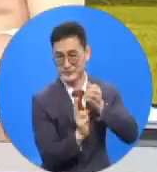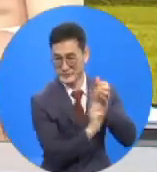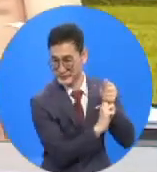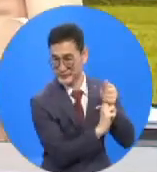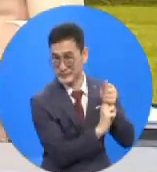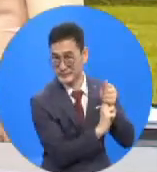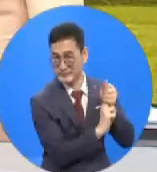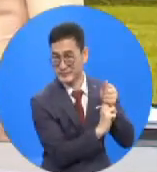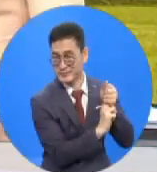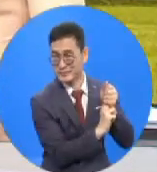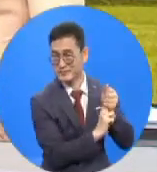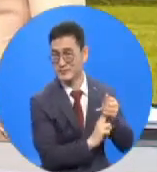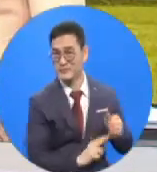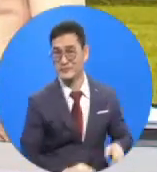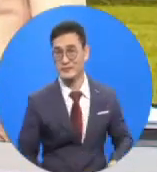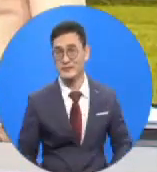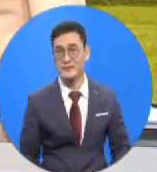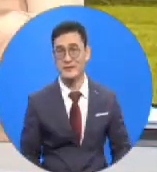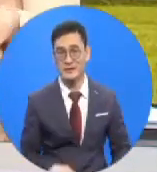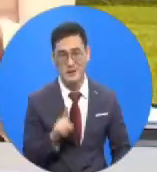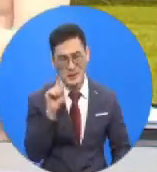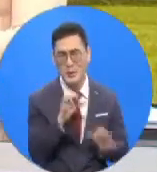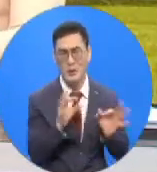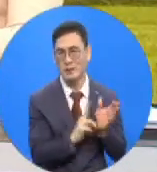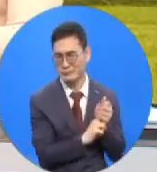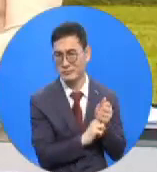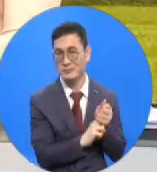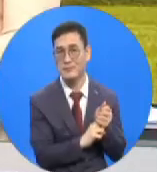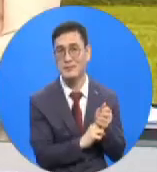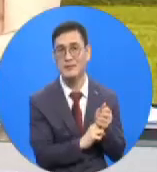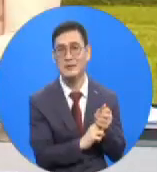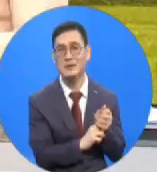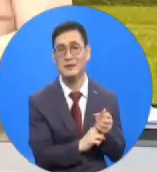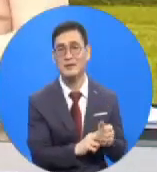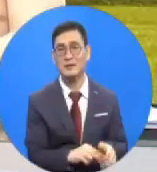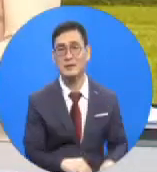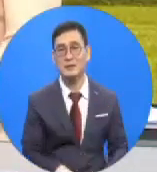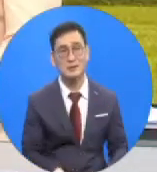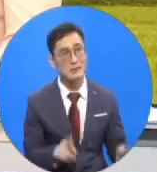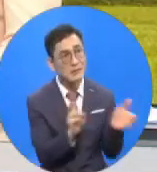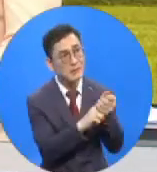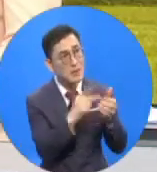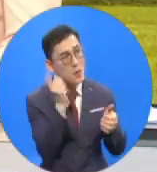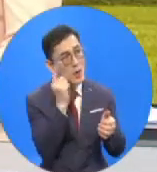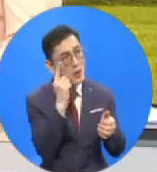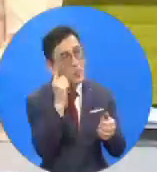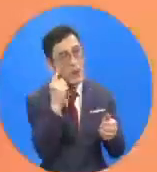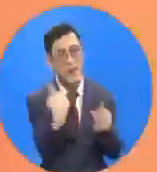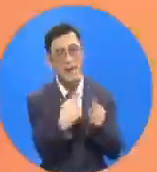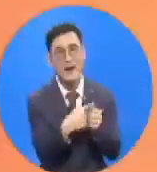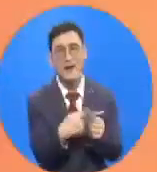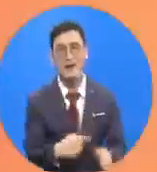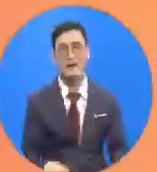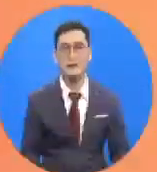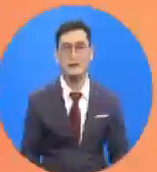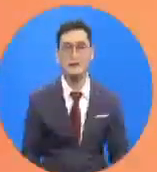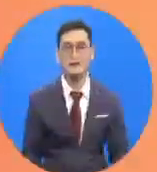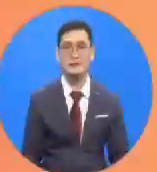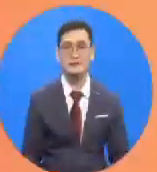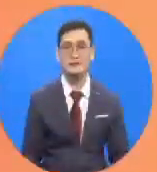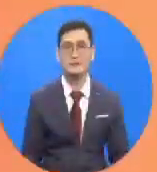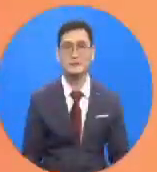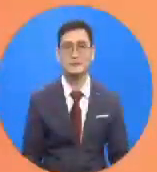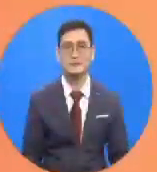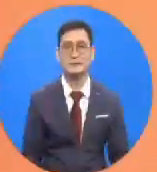문제는 없을것 빨린 한데 후 일각에서는 잎이 공개 처리 자체를 비판하는 목소리도 있어요 예 말씀대로 비공개 처리 는 지난